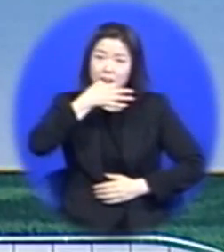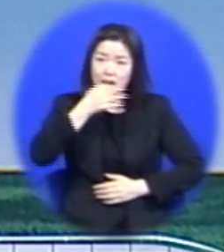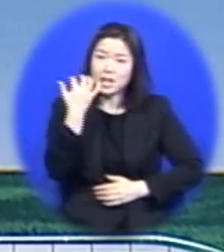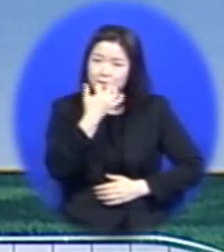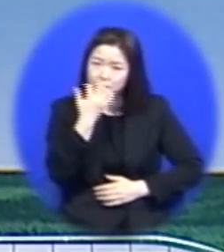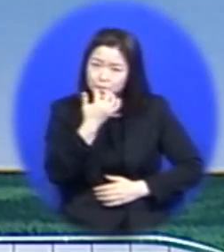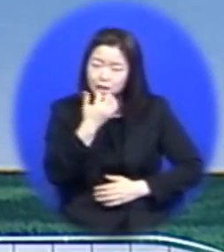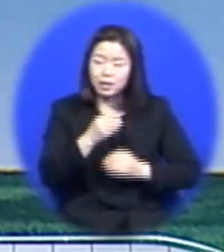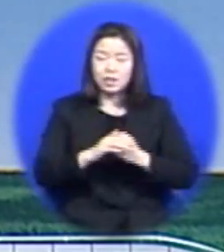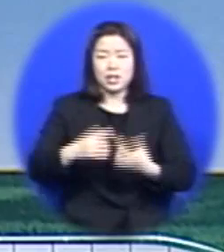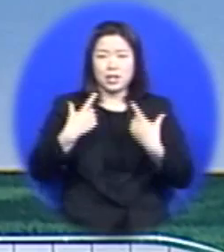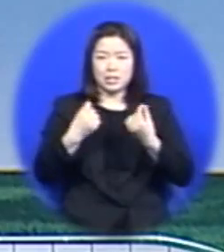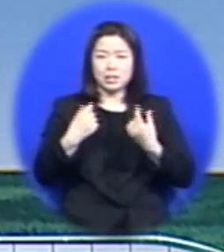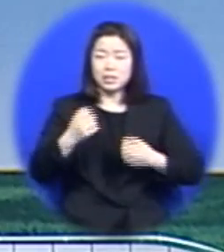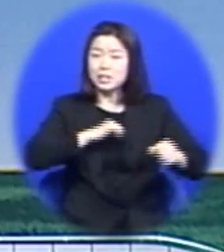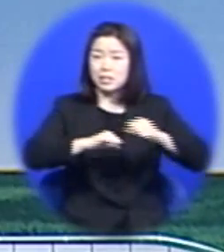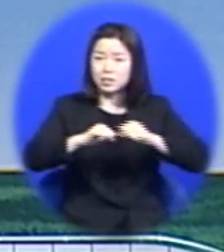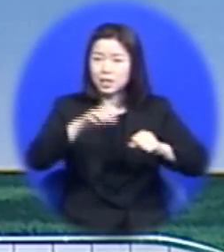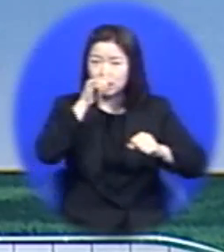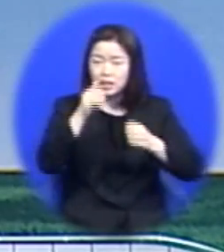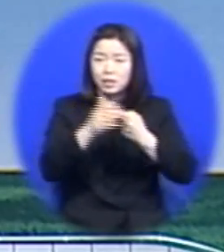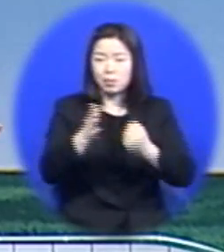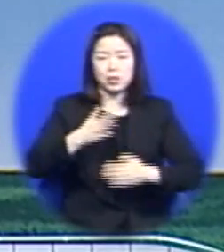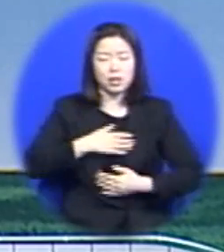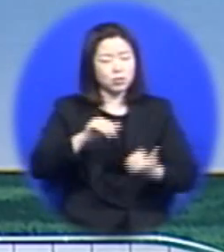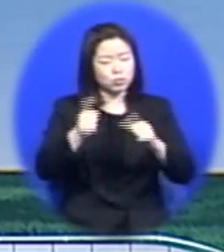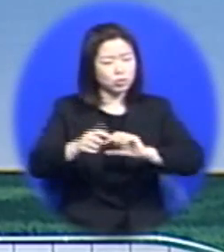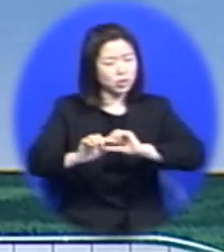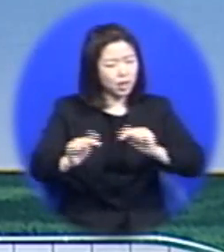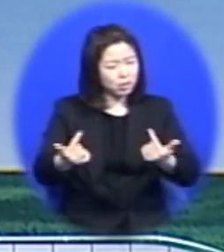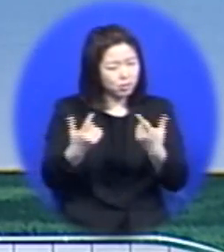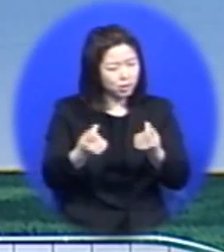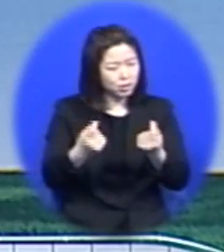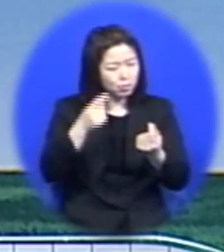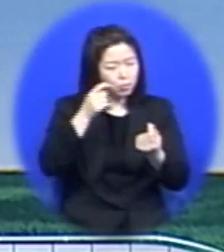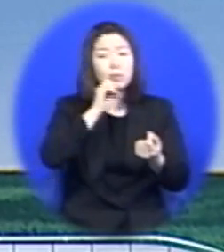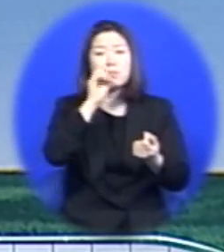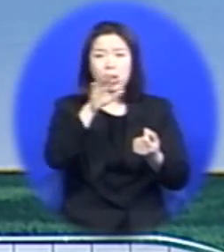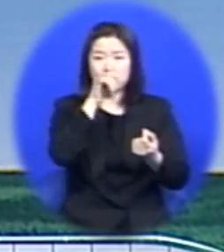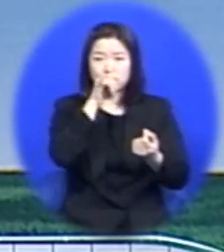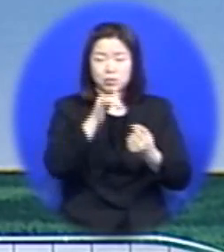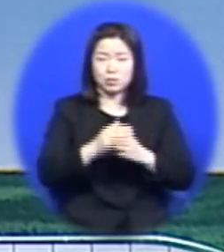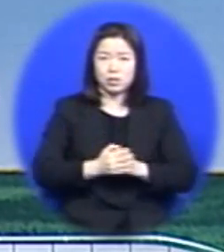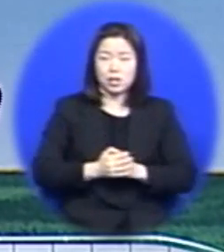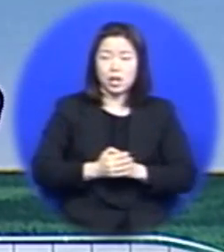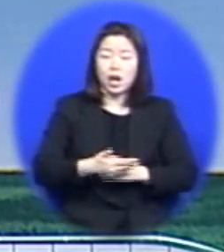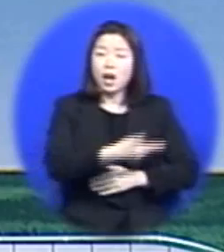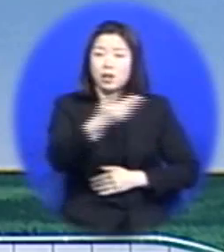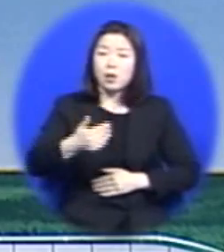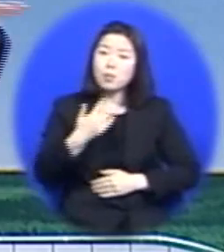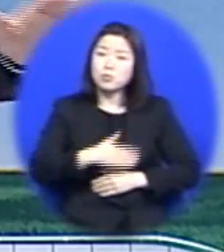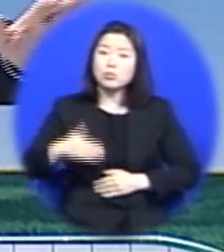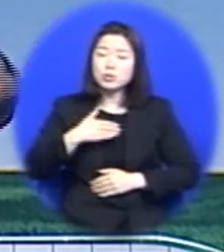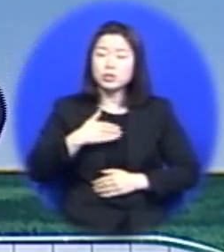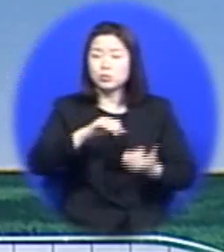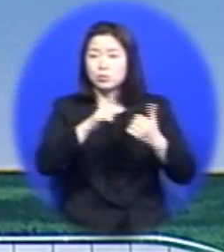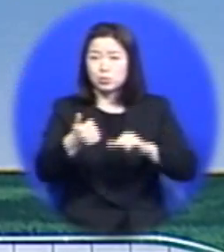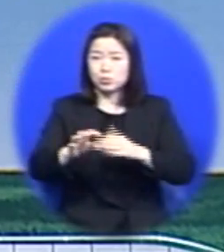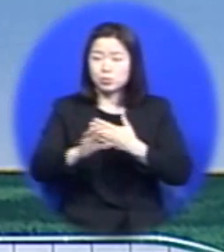음란이 여전히 역사하고 있어서 나는 안 죽었나 보다고 말합니다. 여러분, 육신이 죽으면 이 자리에